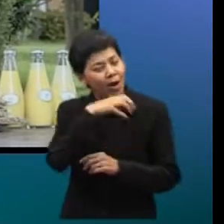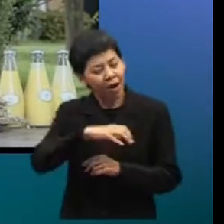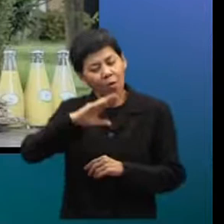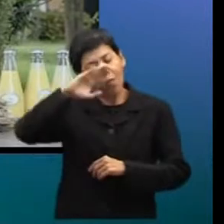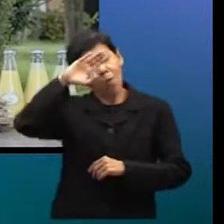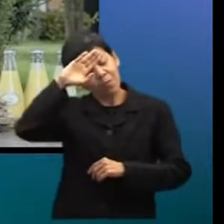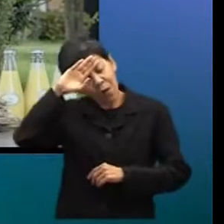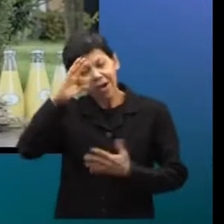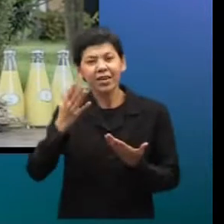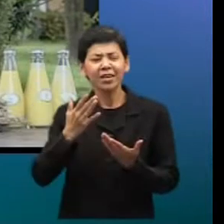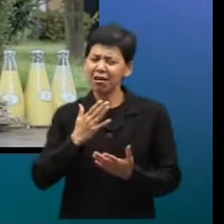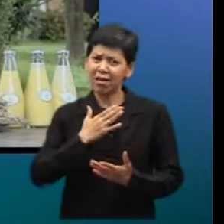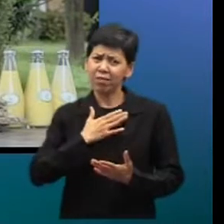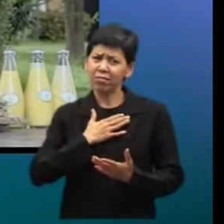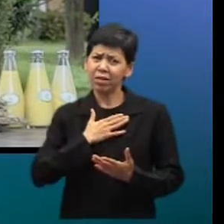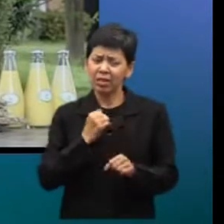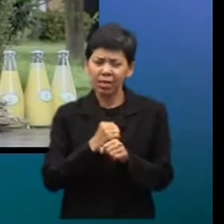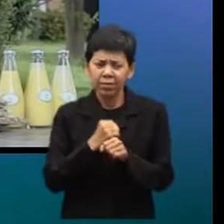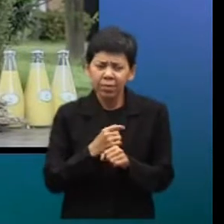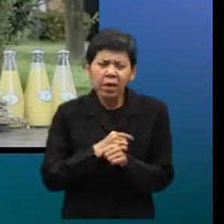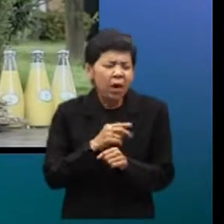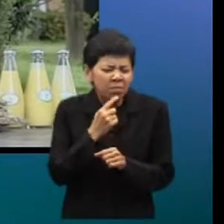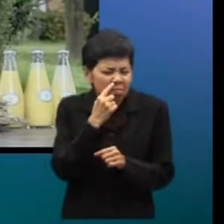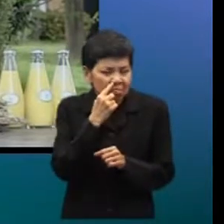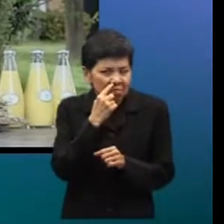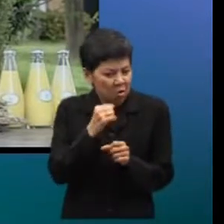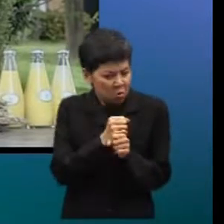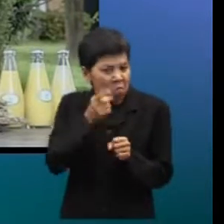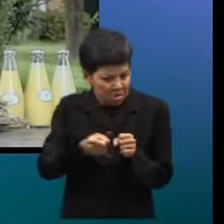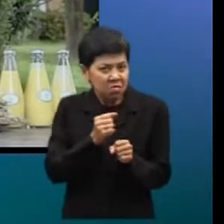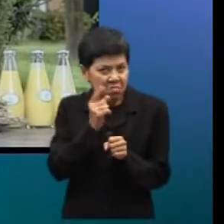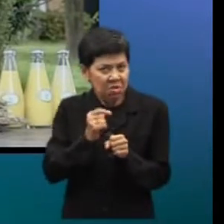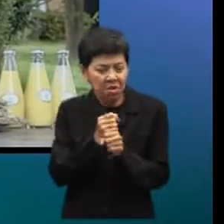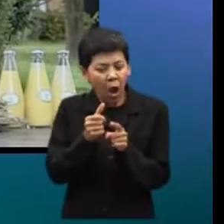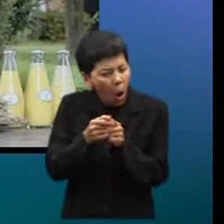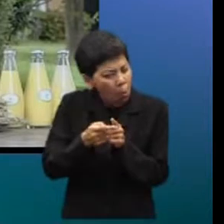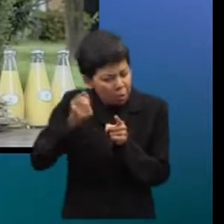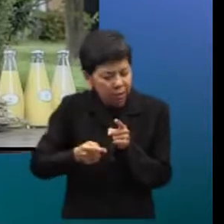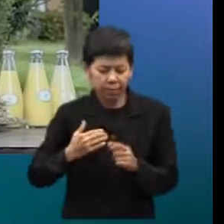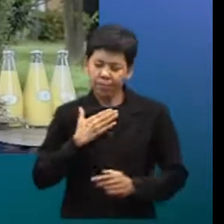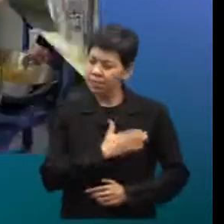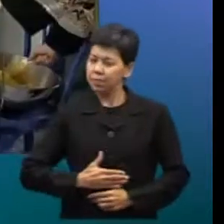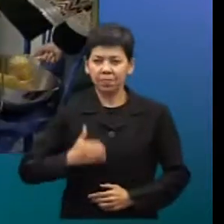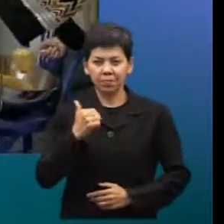ยนะคะของเราไม่ใช่เป็นกลิ่นน้ำข้าวโพดนะคะคือน้ำนมจากข้าวโพดทานเพื่อสุขภา